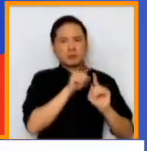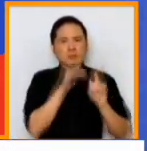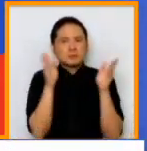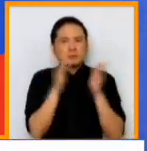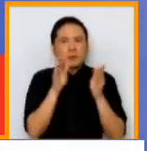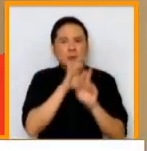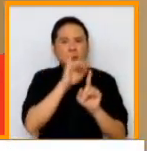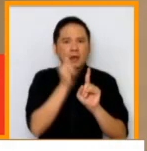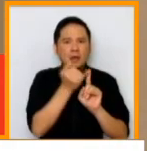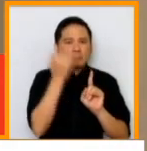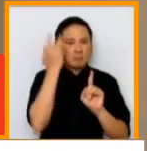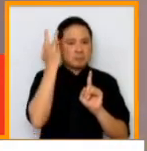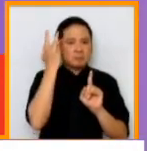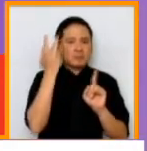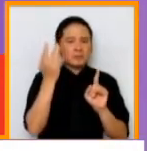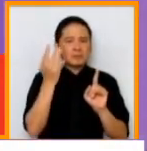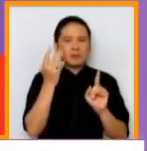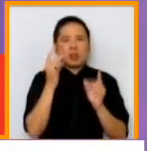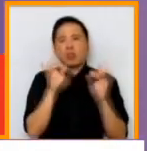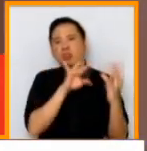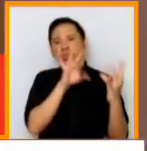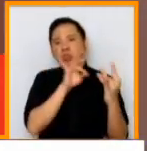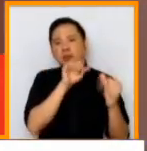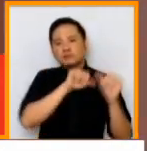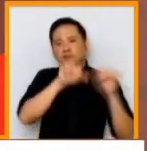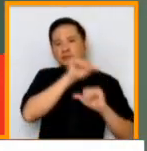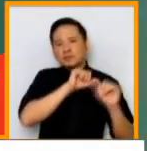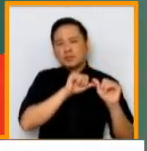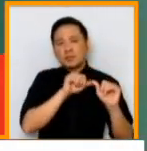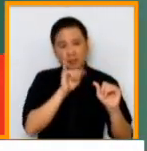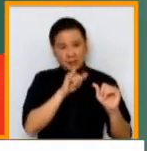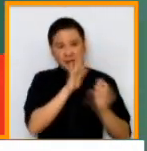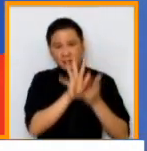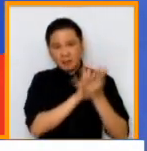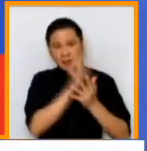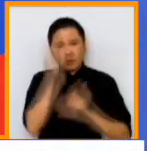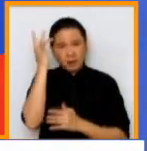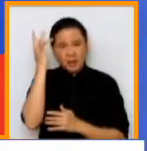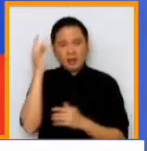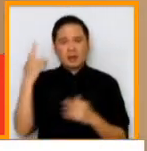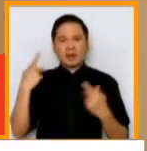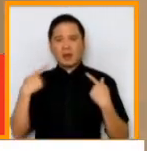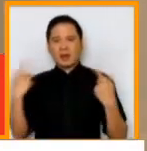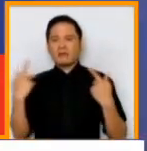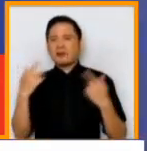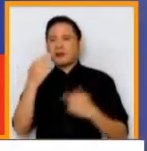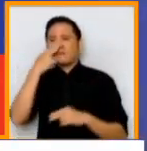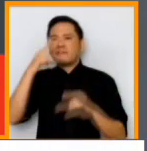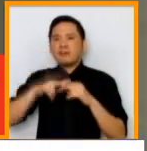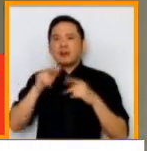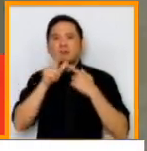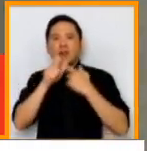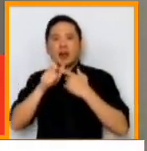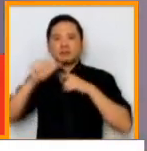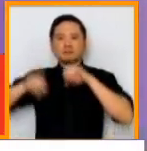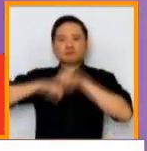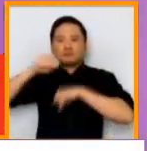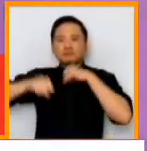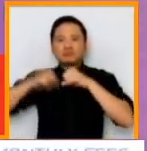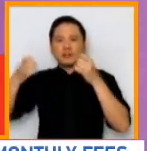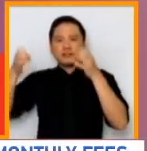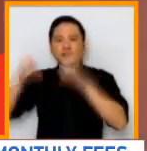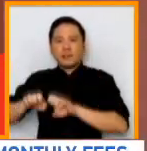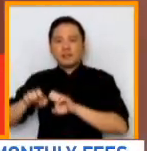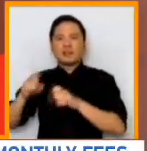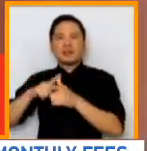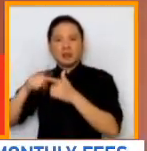mga residente. Ang party na ito nangyari raw sa pagtatapos ng inorganisang fun run at fun ride ni Congressman Duke Frasco